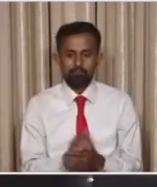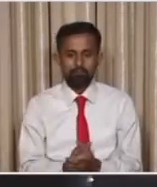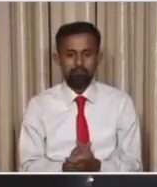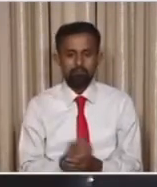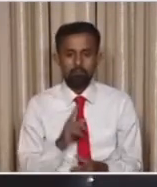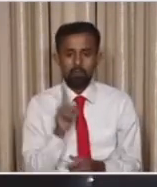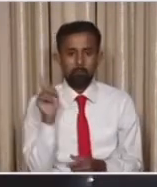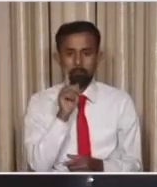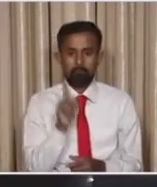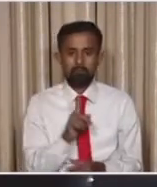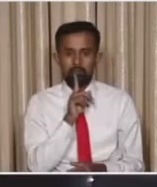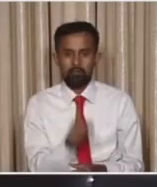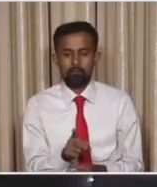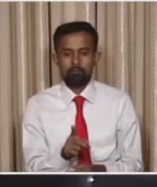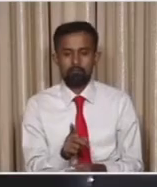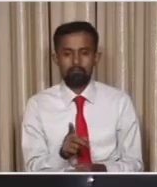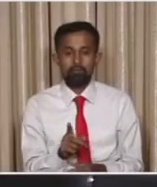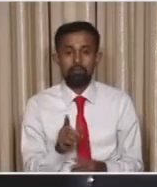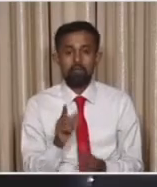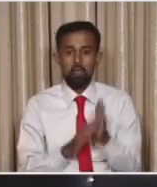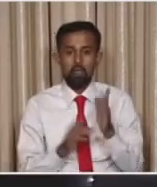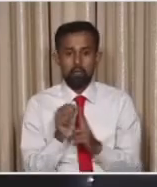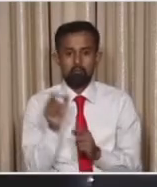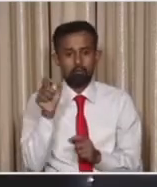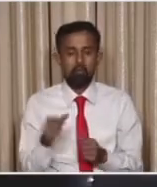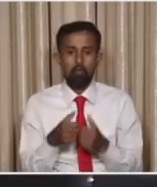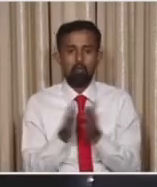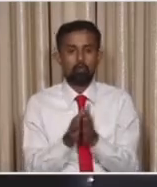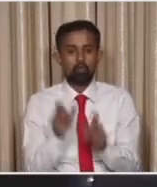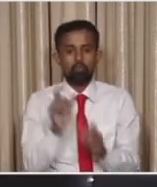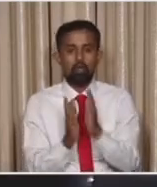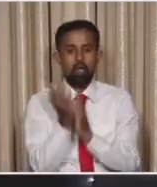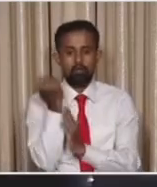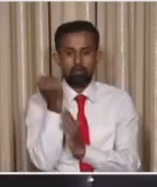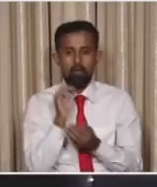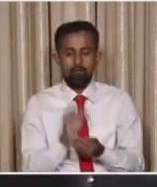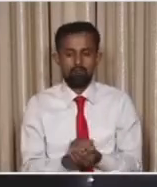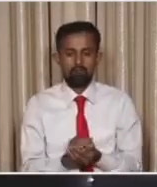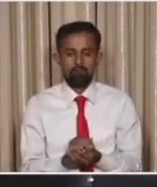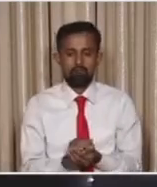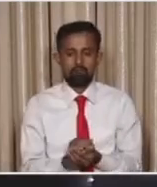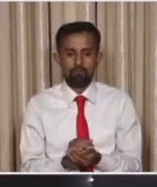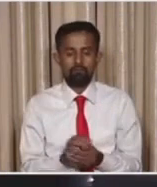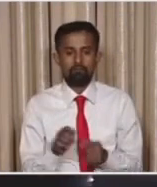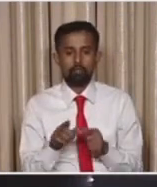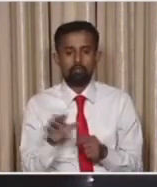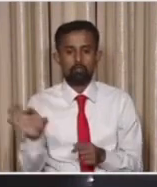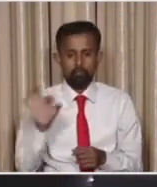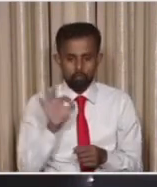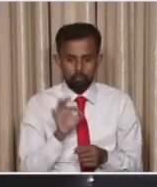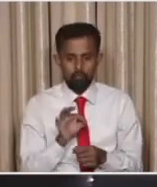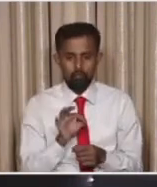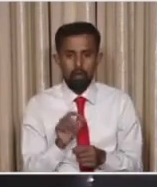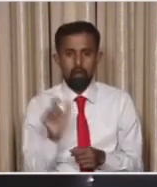මම පළවෙනියටම කියන්න ඕන මහජන නියෝජිතයන්ට ඕනම කෙනෙකුට අයිතියක් තියෙනවා. ඒ වගේ තෝරා ගැනීමකදී